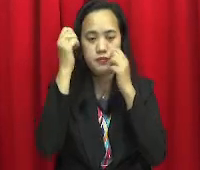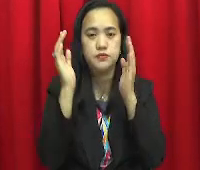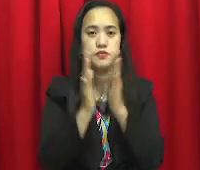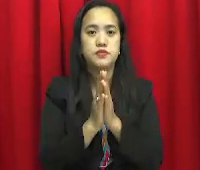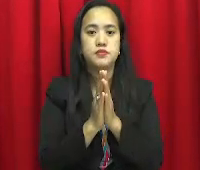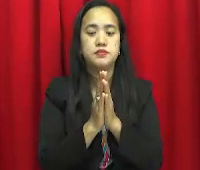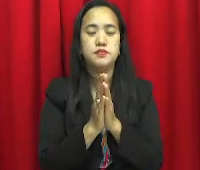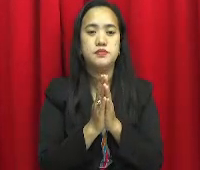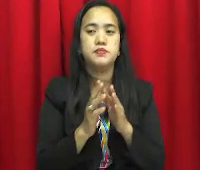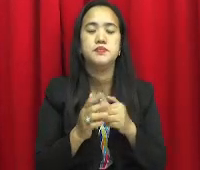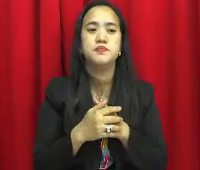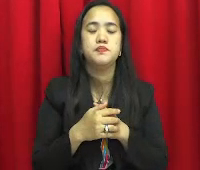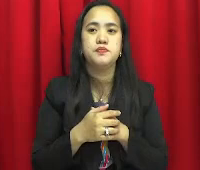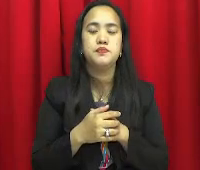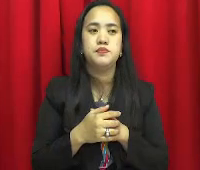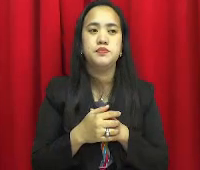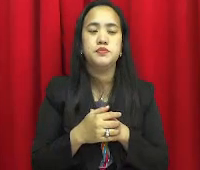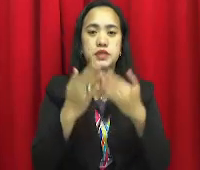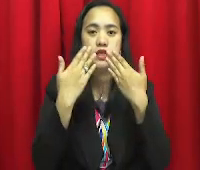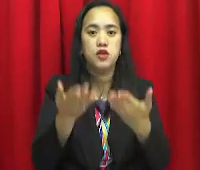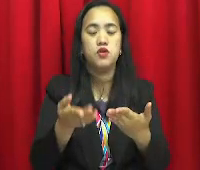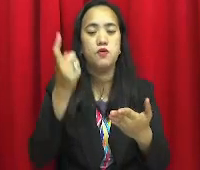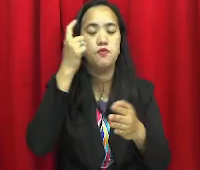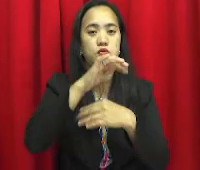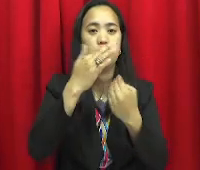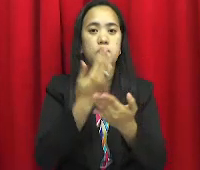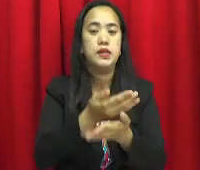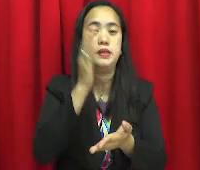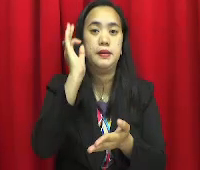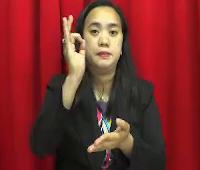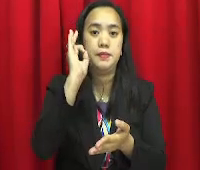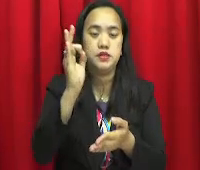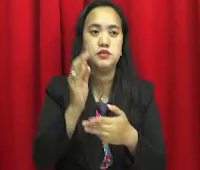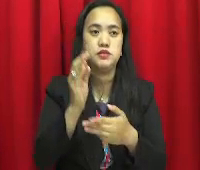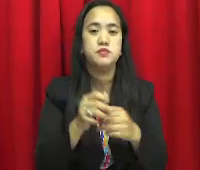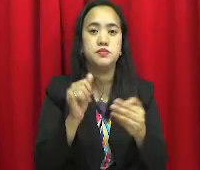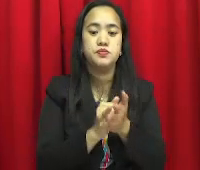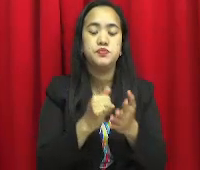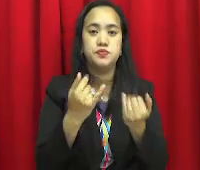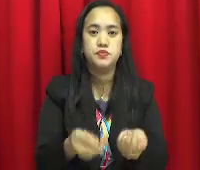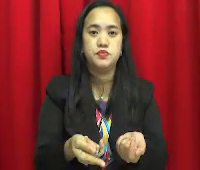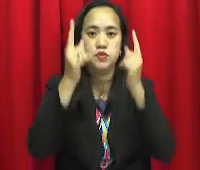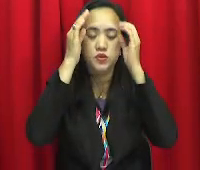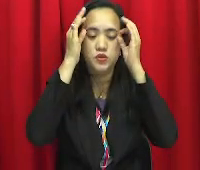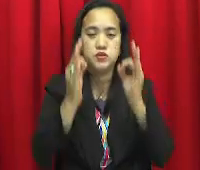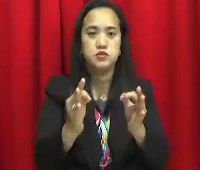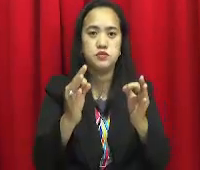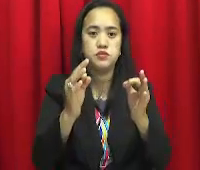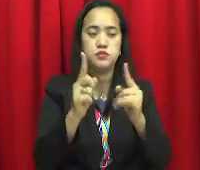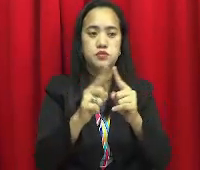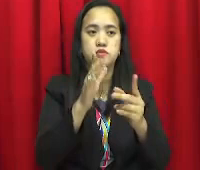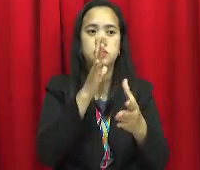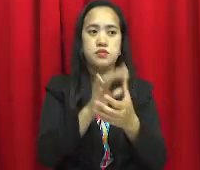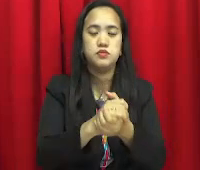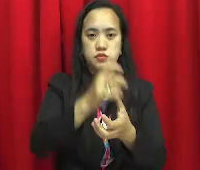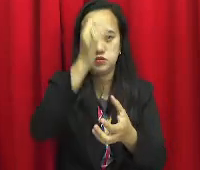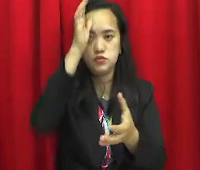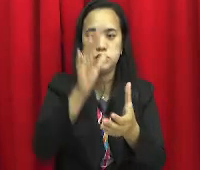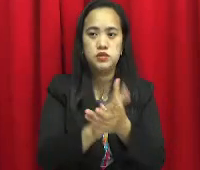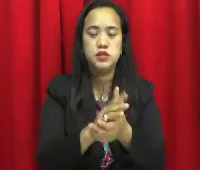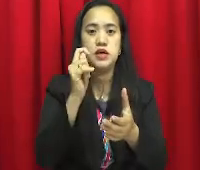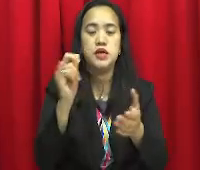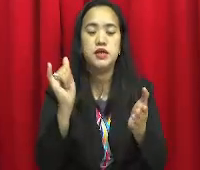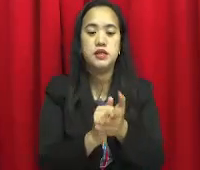sa mga mensahe niyo. Ngayon, nakapag-decide na kami na mag-asawa na hindi na ako